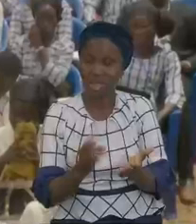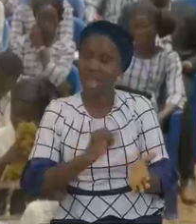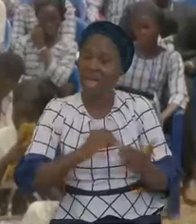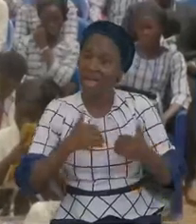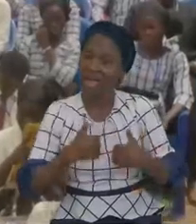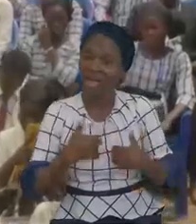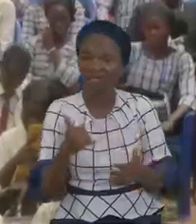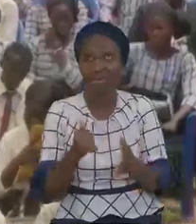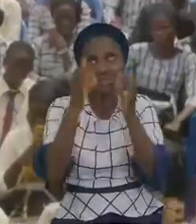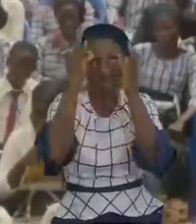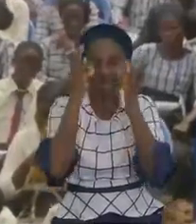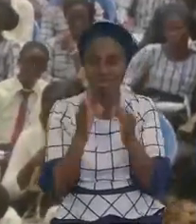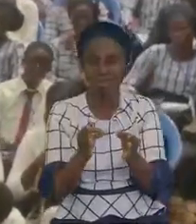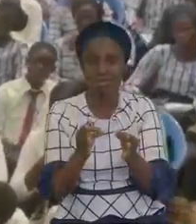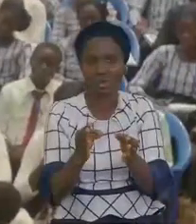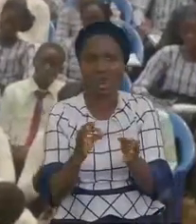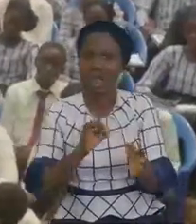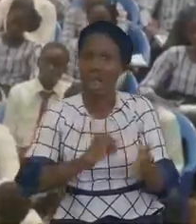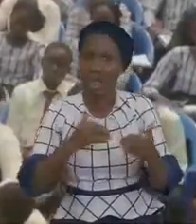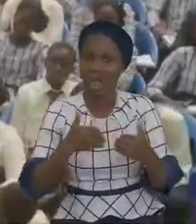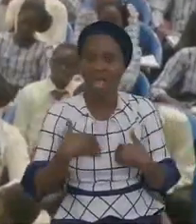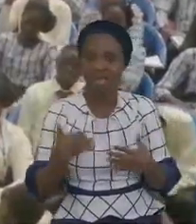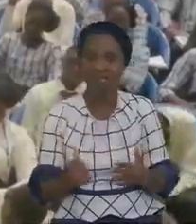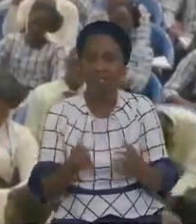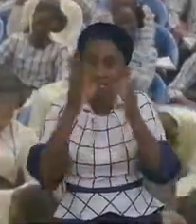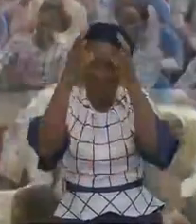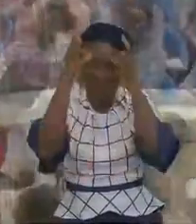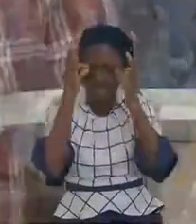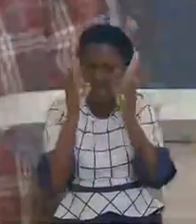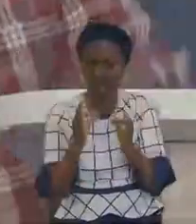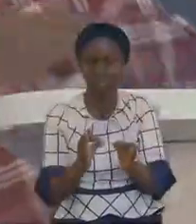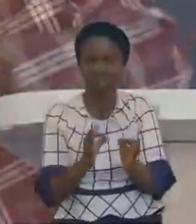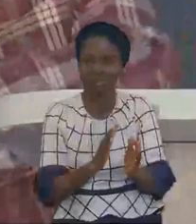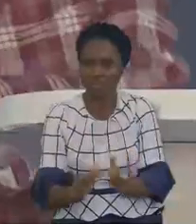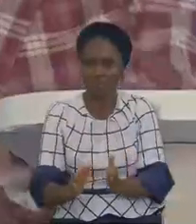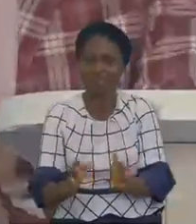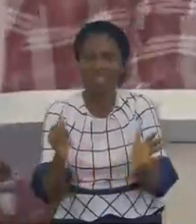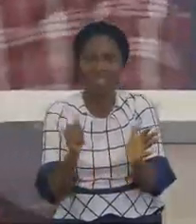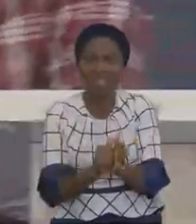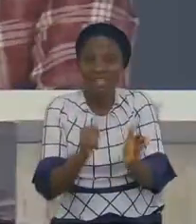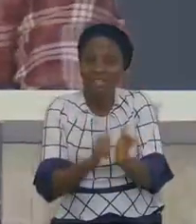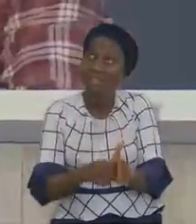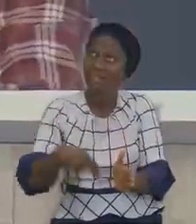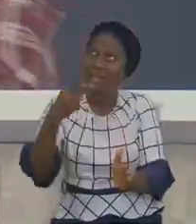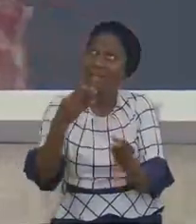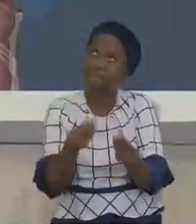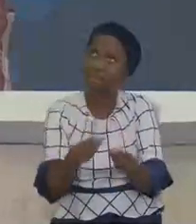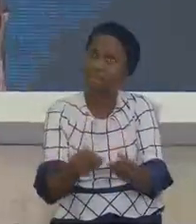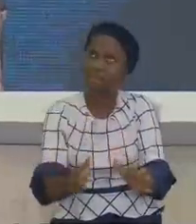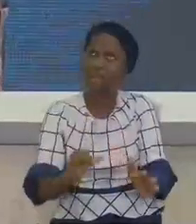une détermination. Pour que cette terre haute, je veux aller à la terre plus haute.